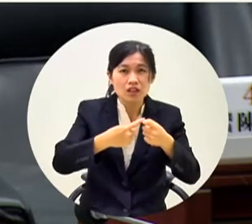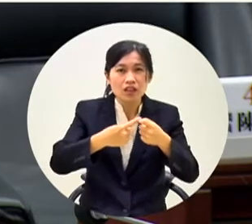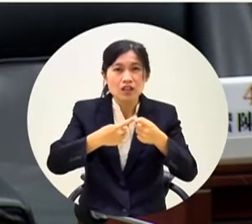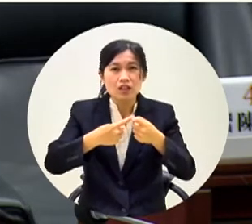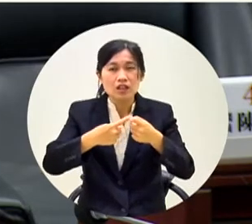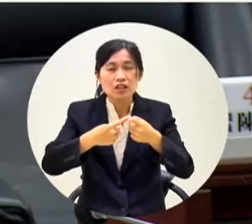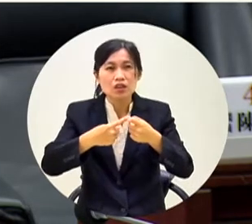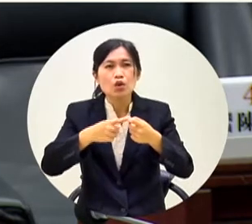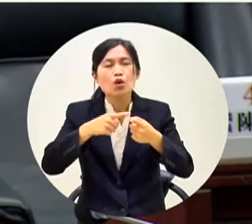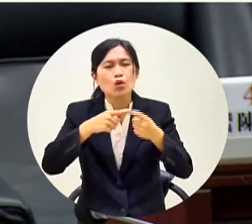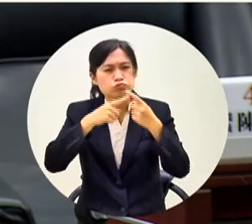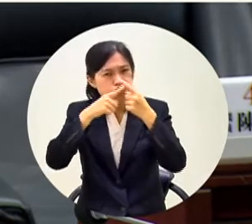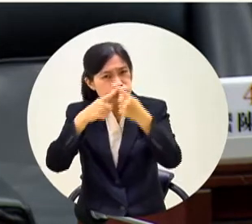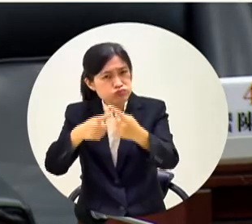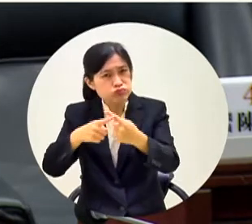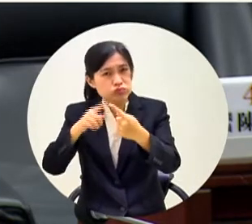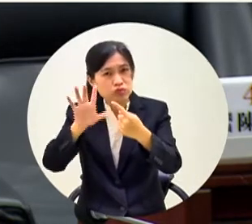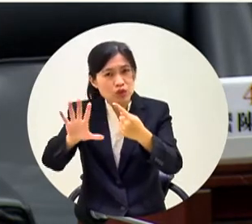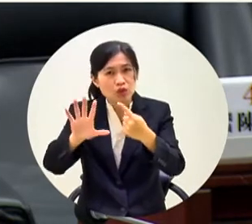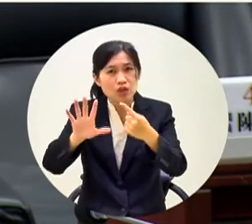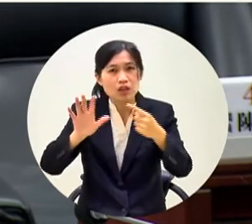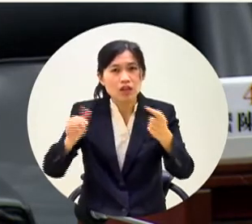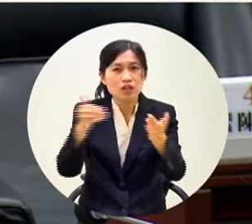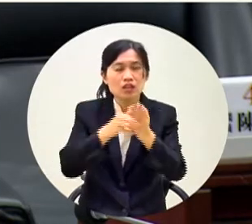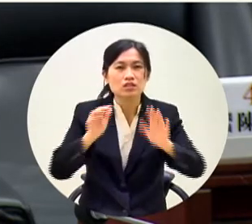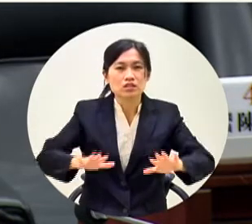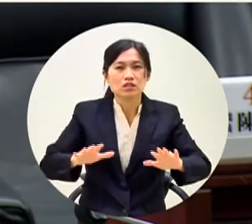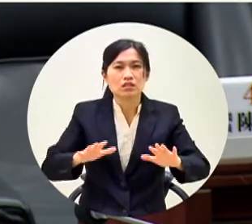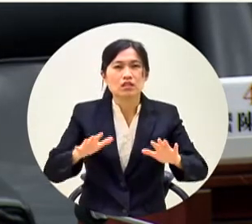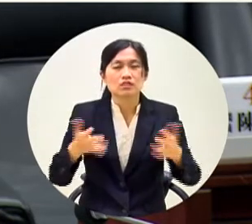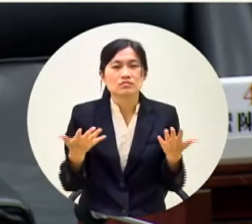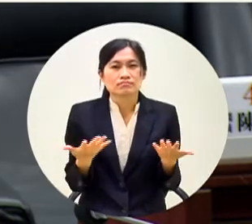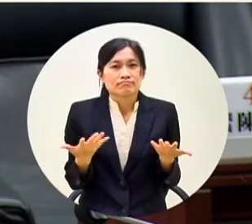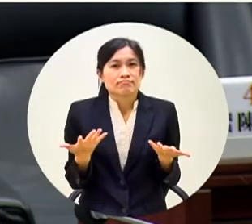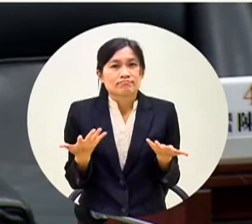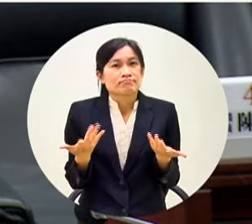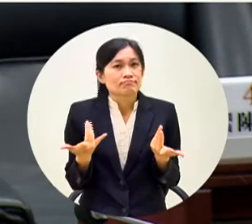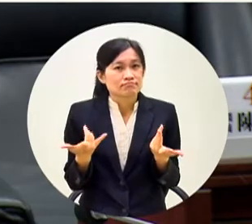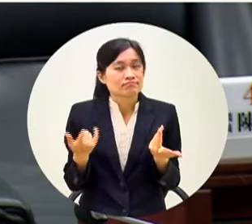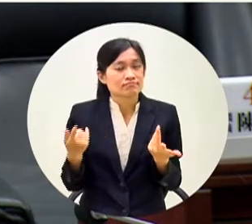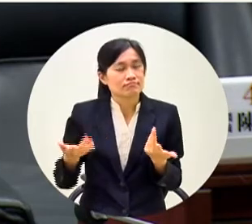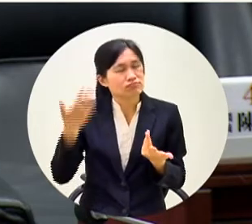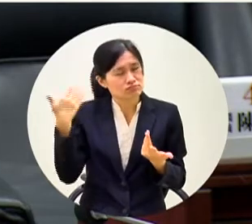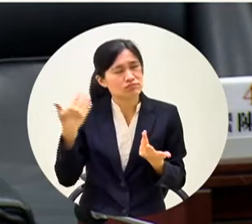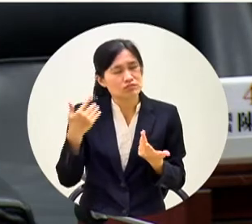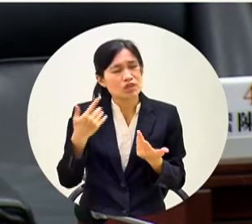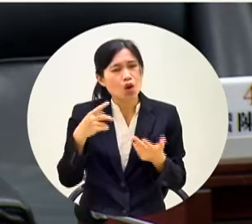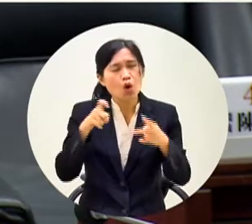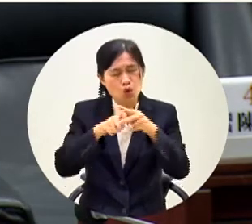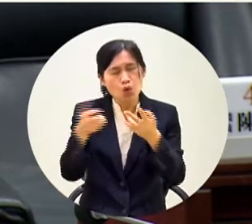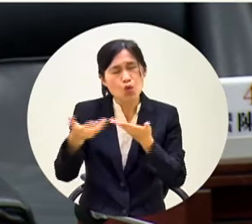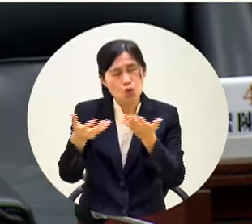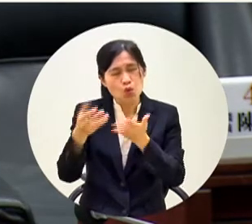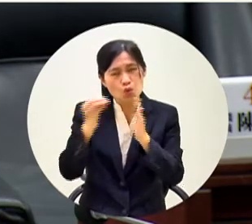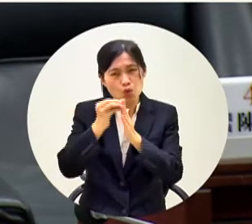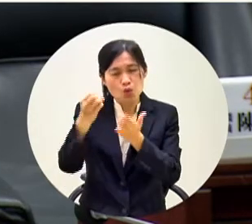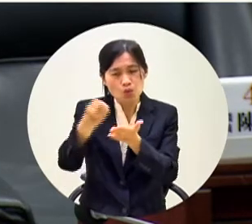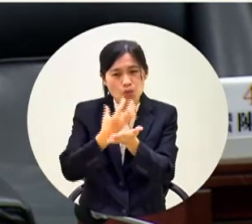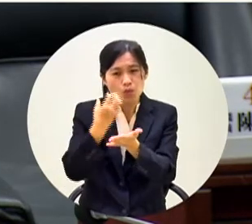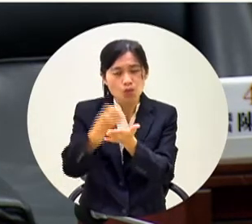今年度嘛有去看过，结果到阵，敢那迄天干部局嘛有甲报告讲，有来甲回答